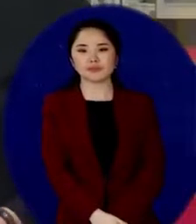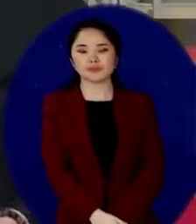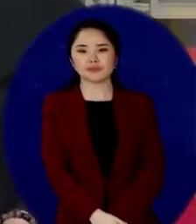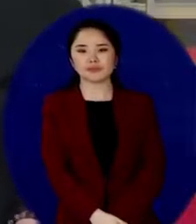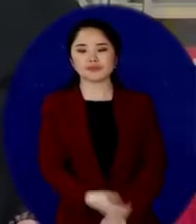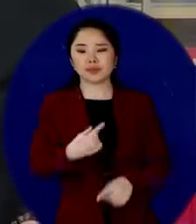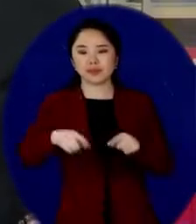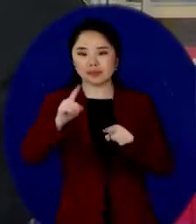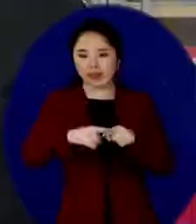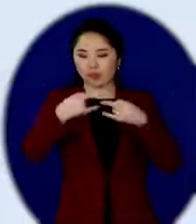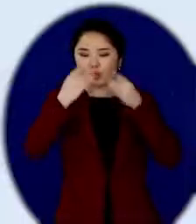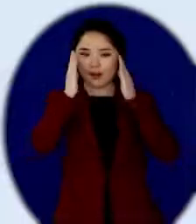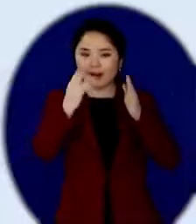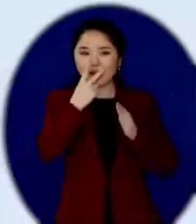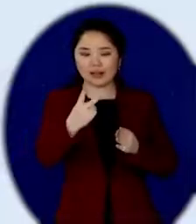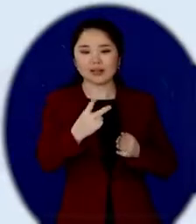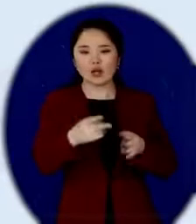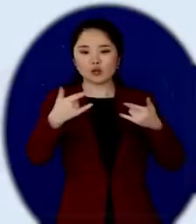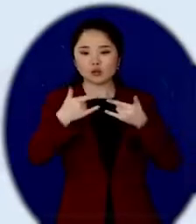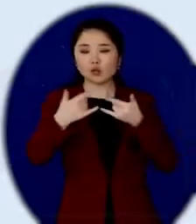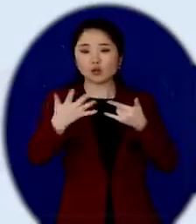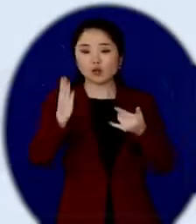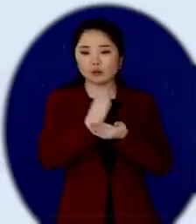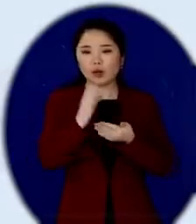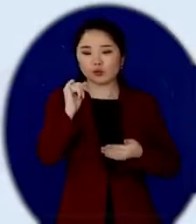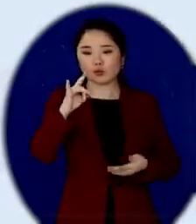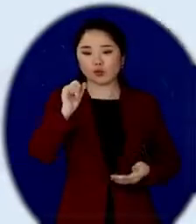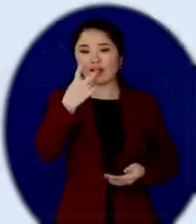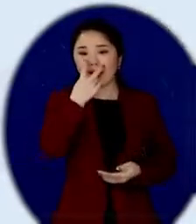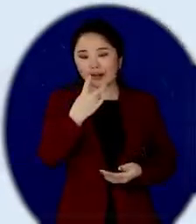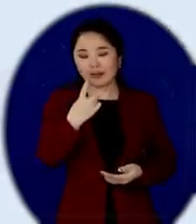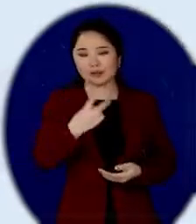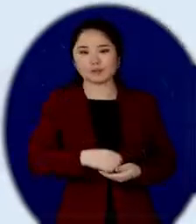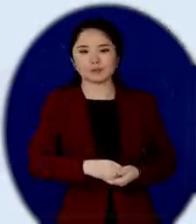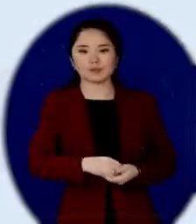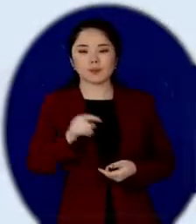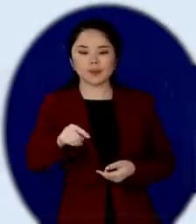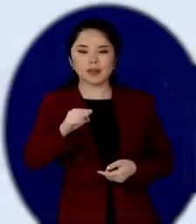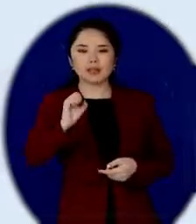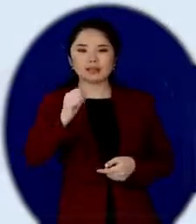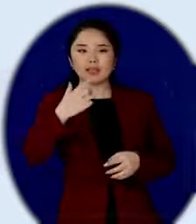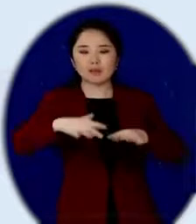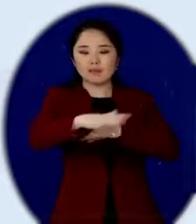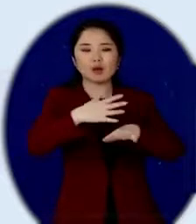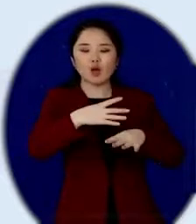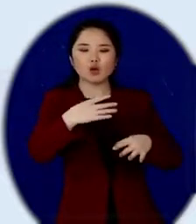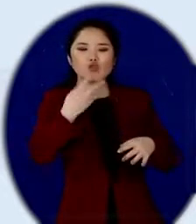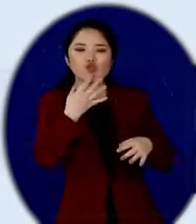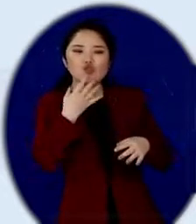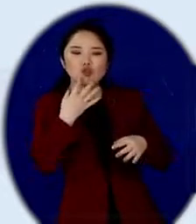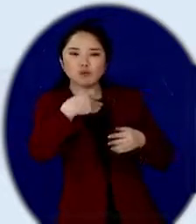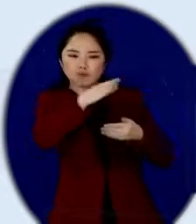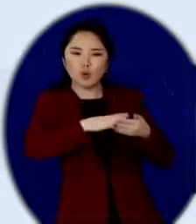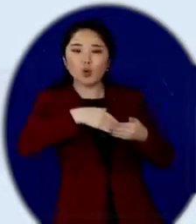За, дахин дэлгэц рүү харъя. За, дэлгэцэн дээр байгаа зургийг сайн ажиглаад талбай будсан нүд бүрт